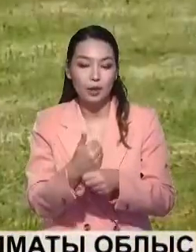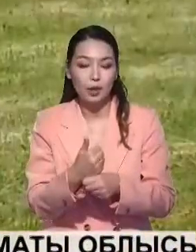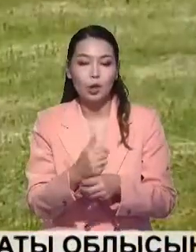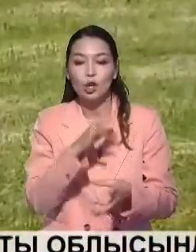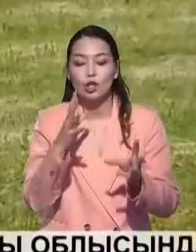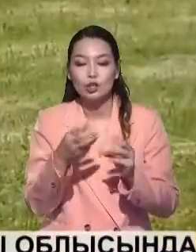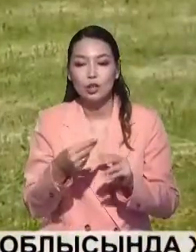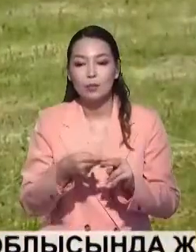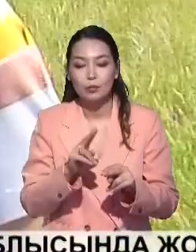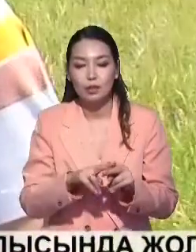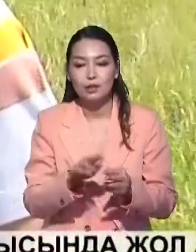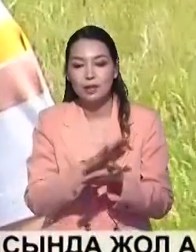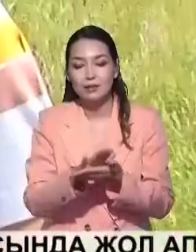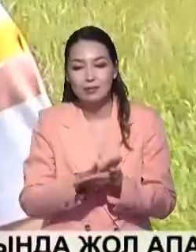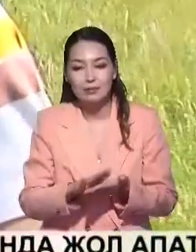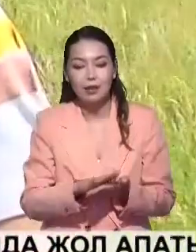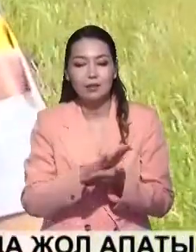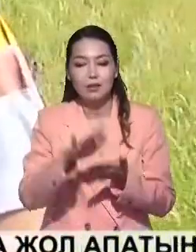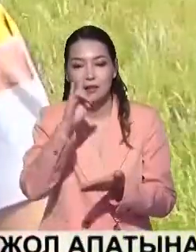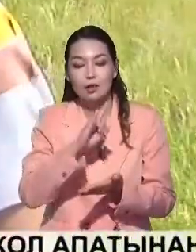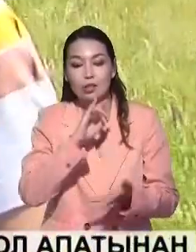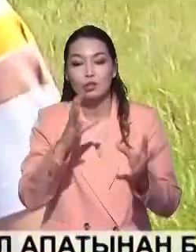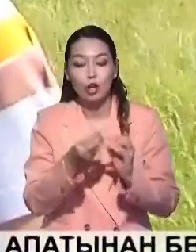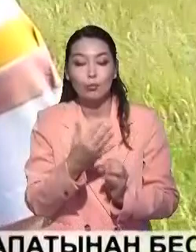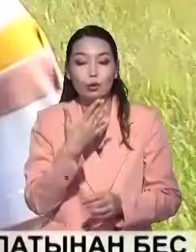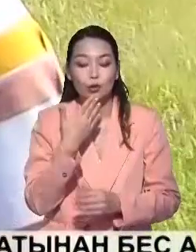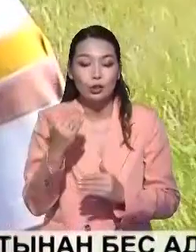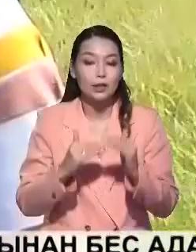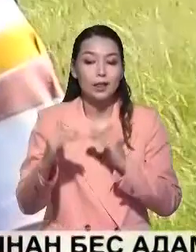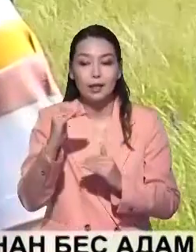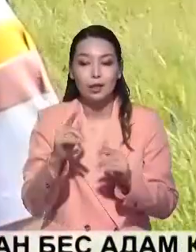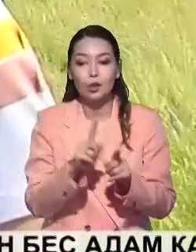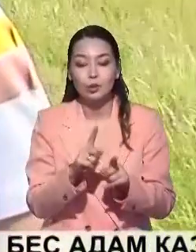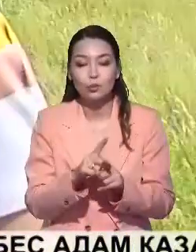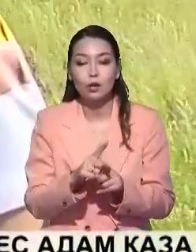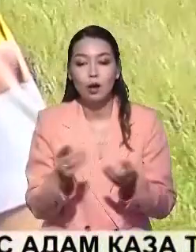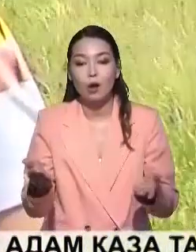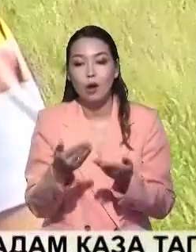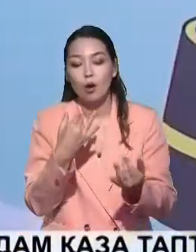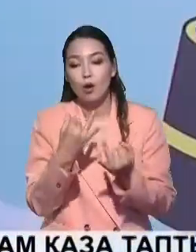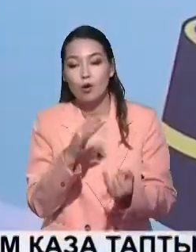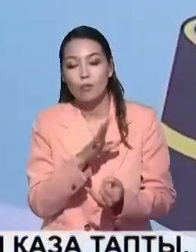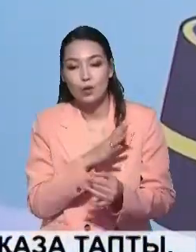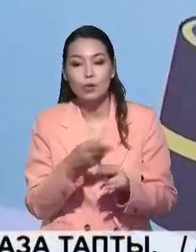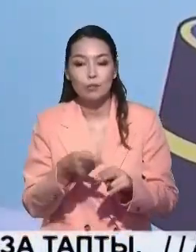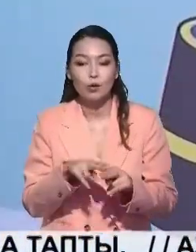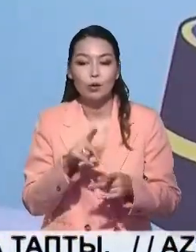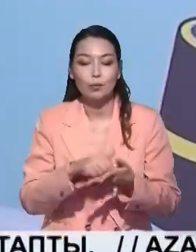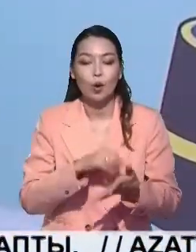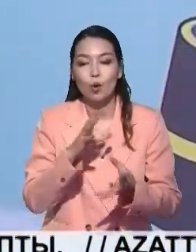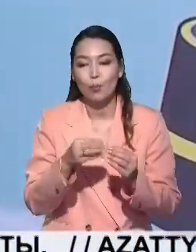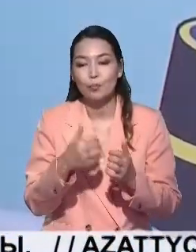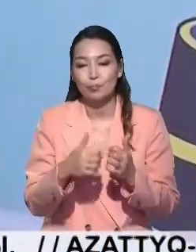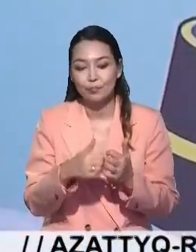тазалық мәселесін Таза Қазақстанды жалпы ұлттық деңгейде көтеріп отқаны да сондықтан деп ойлаймын. Орташа есеппен